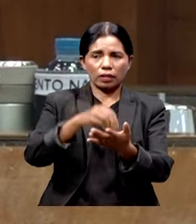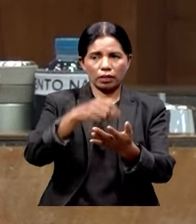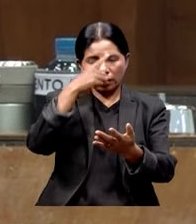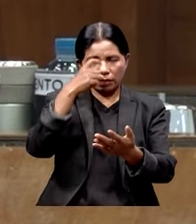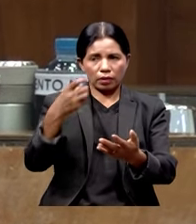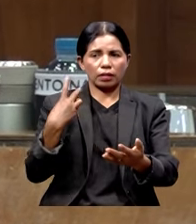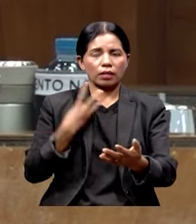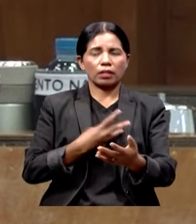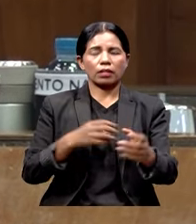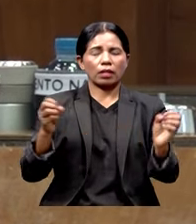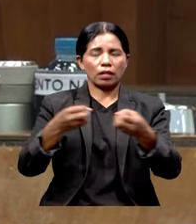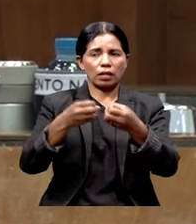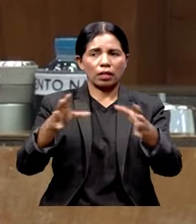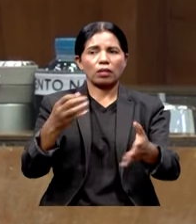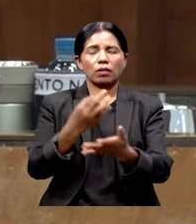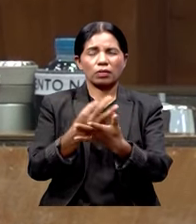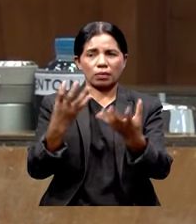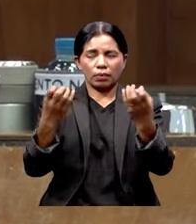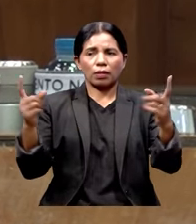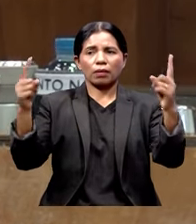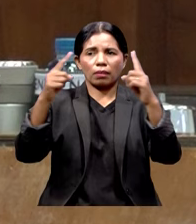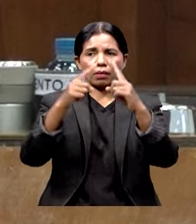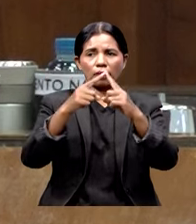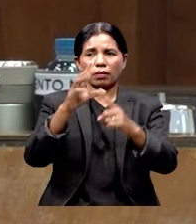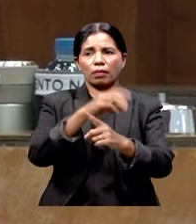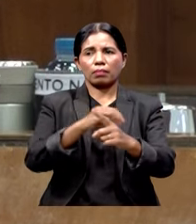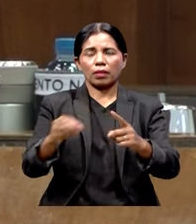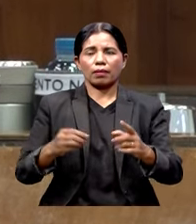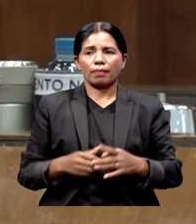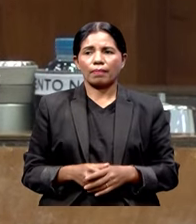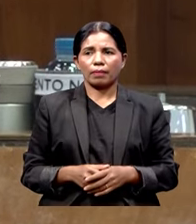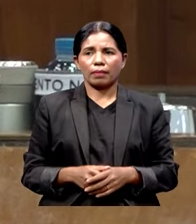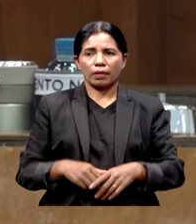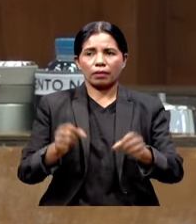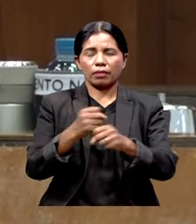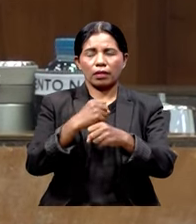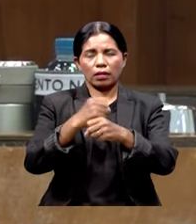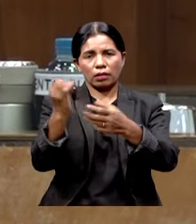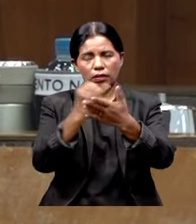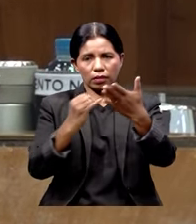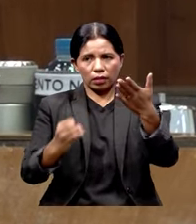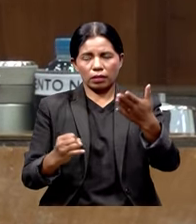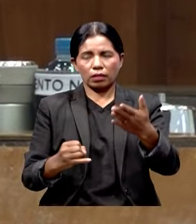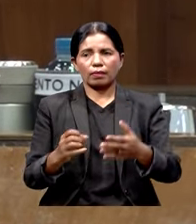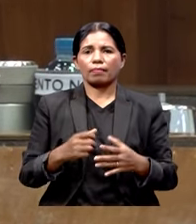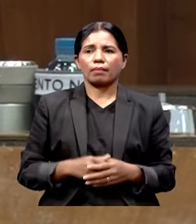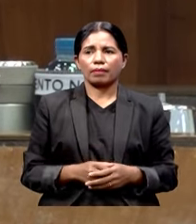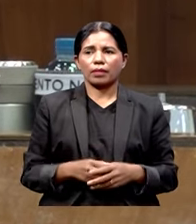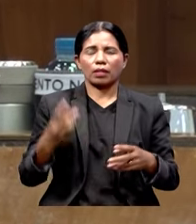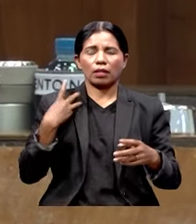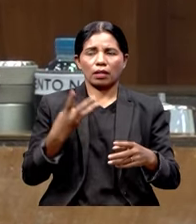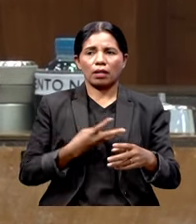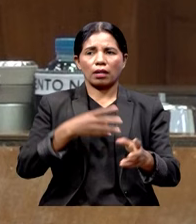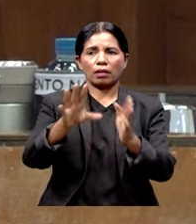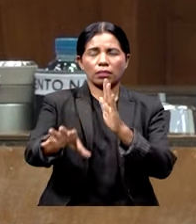ruma ita lakon osan mintu barak tep tebes pa ya konsultan Odi haro di zeno, i fo inda daune ami